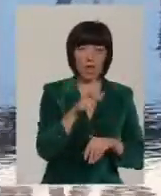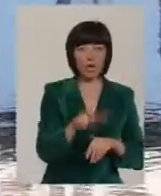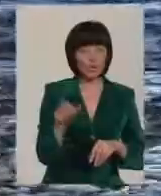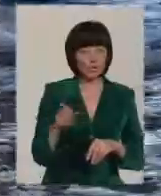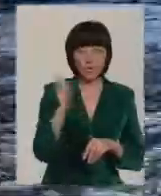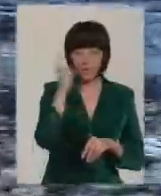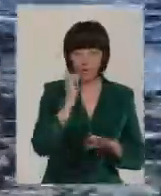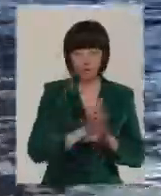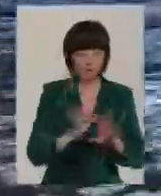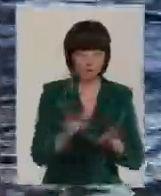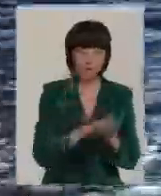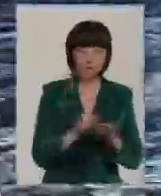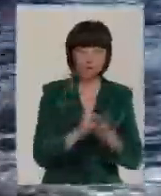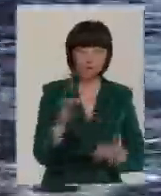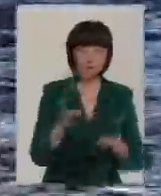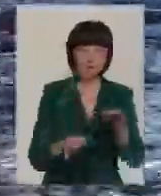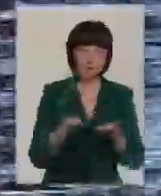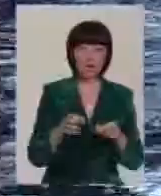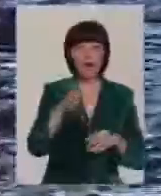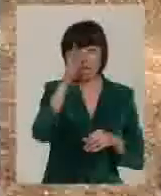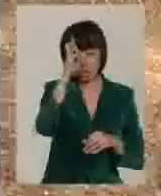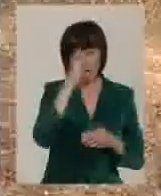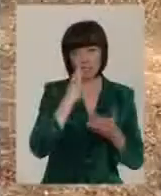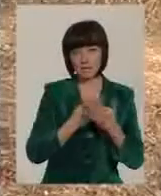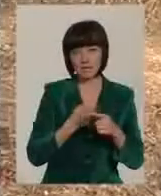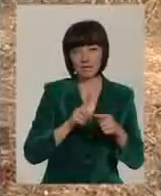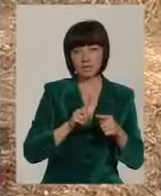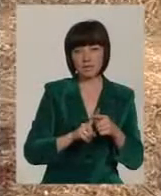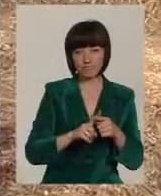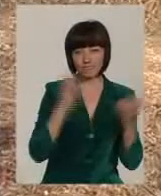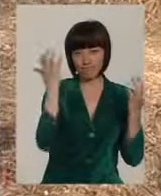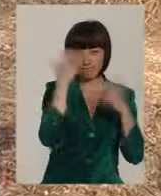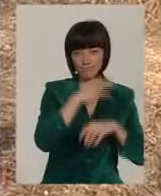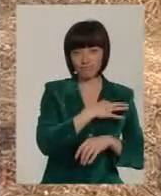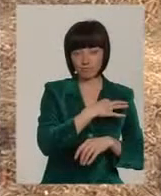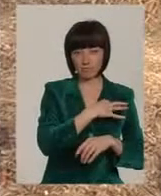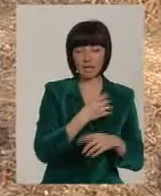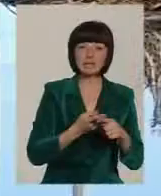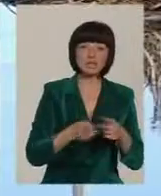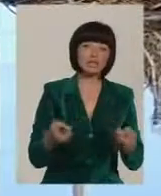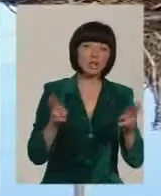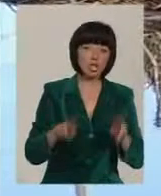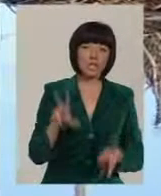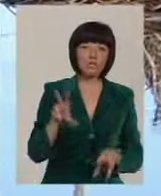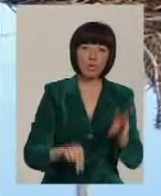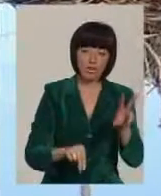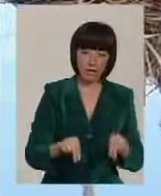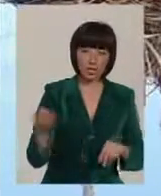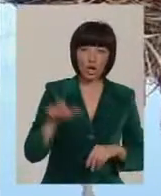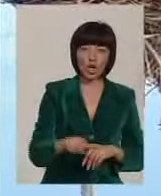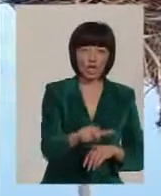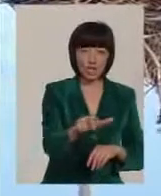не замислюючись, знищують природу. А держава дивиться на це крізь пальці. Наразі залишається сподіватися, що